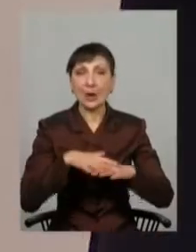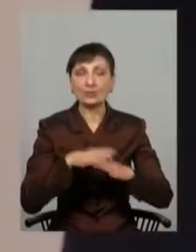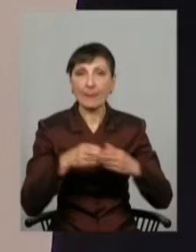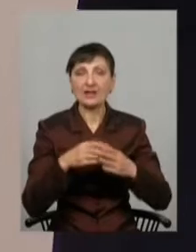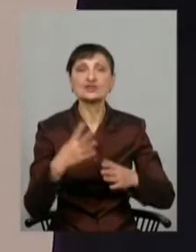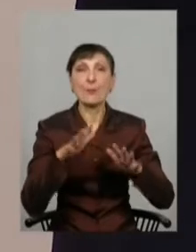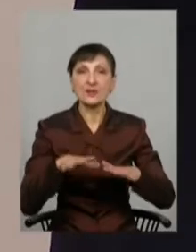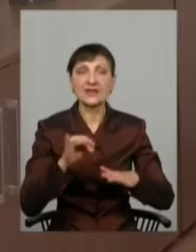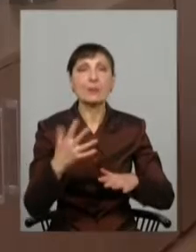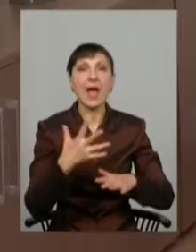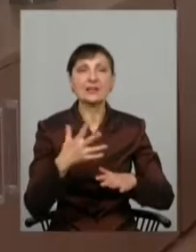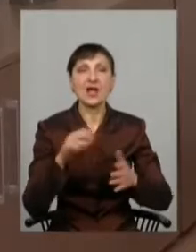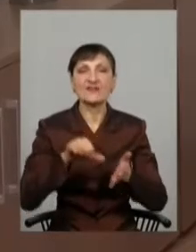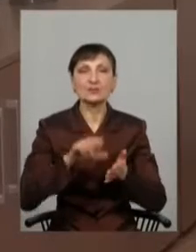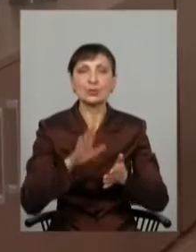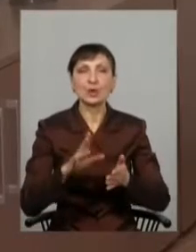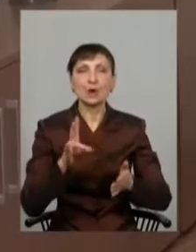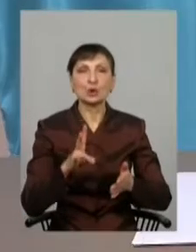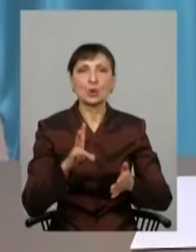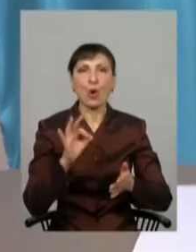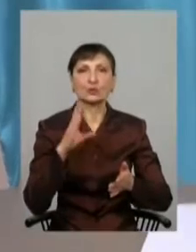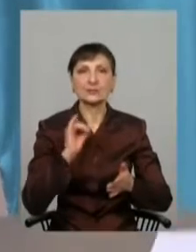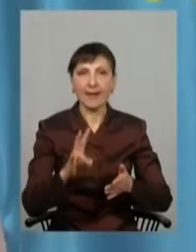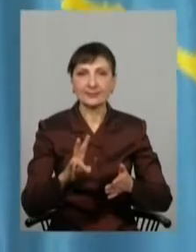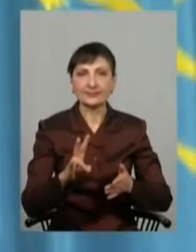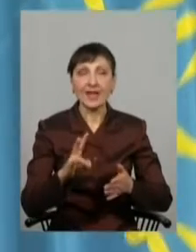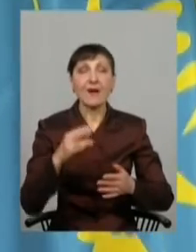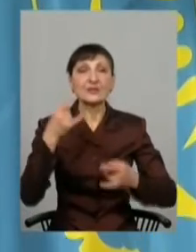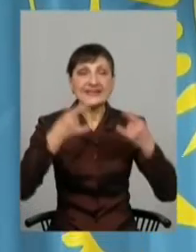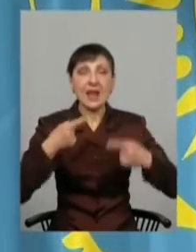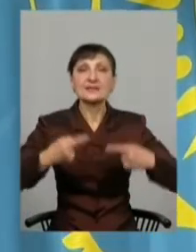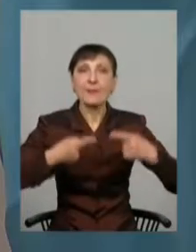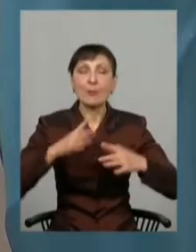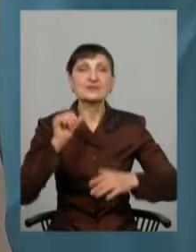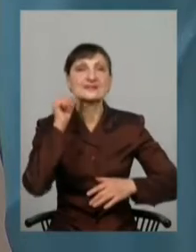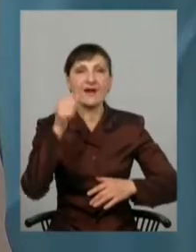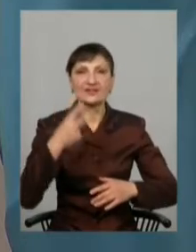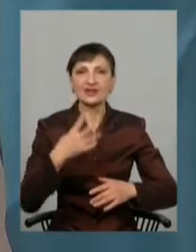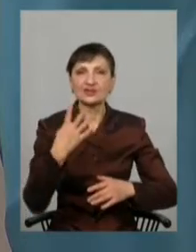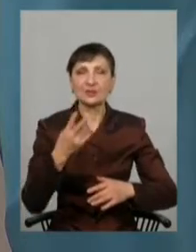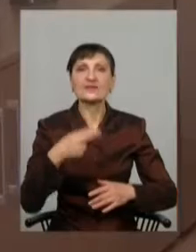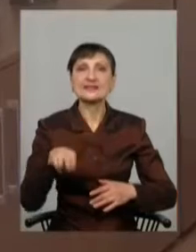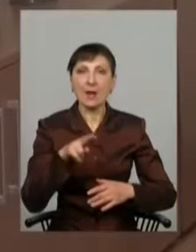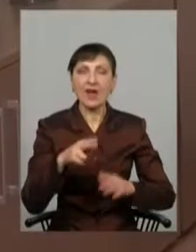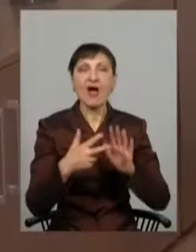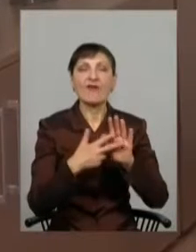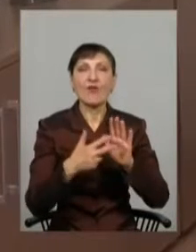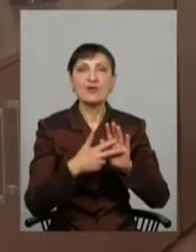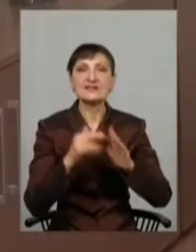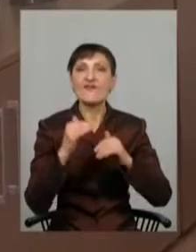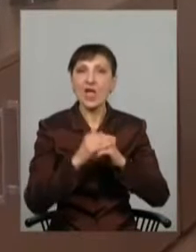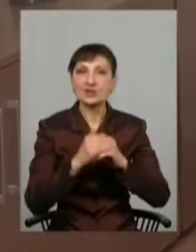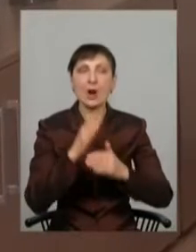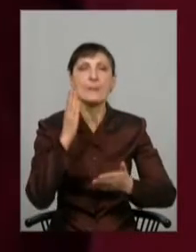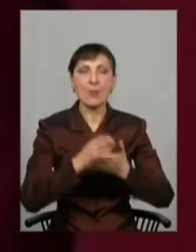Казахстана – четвертой, и пятым выступит кандидат от партии «Нуротан». Теледебаты состоятся завтра, 24 декабря, в 8 часов вечера